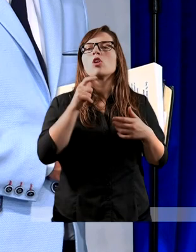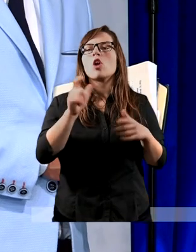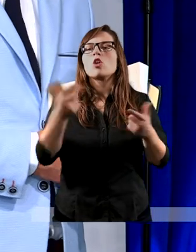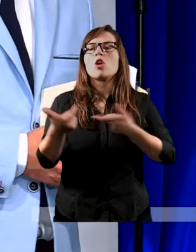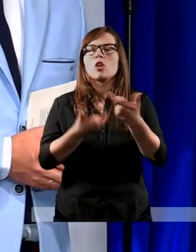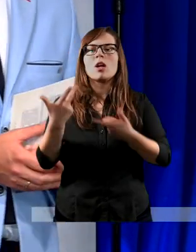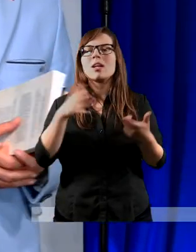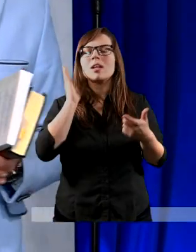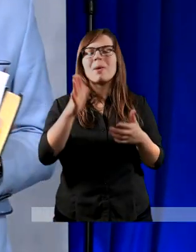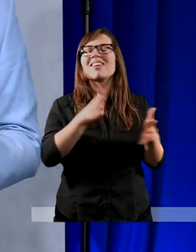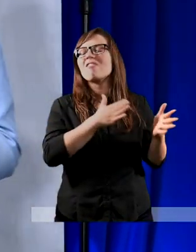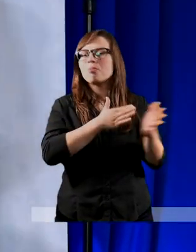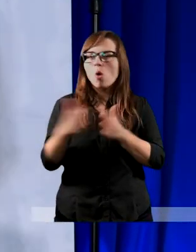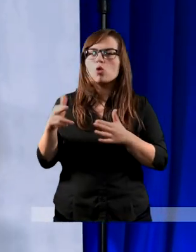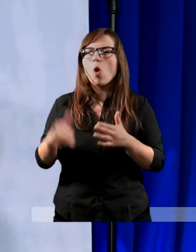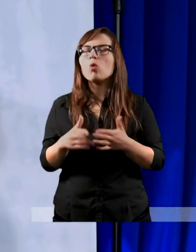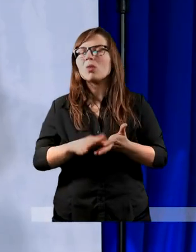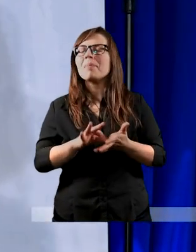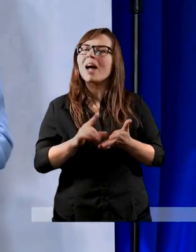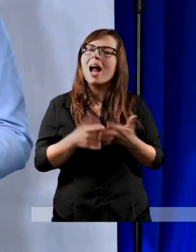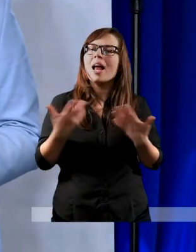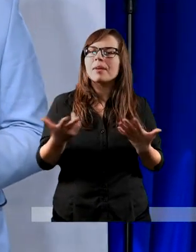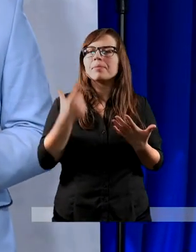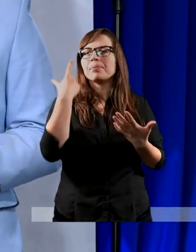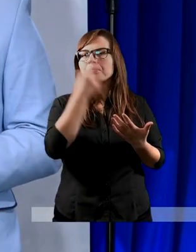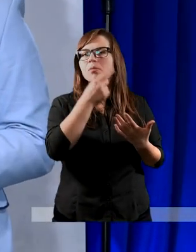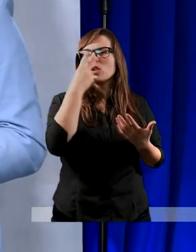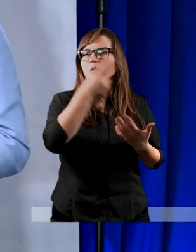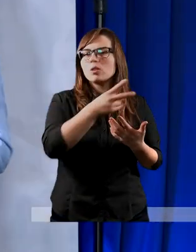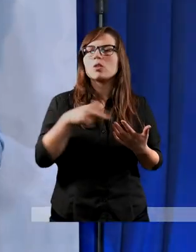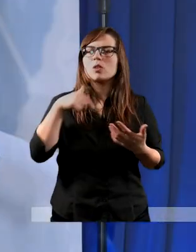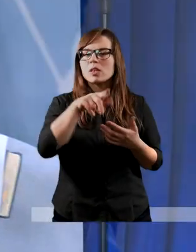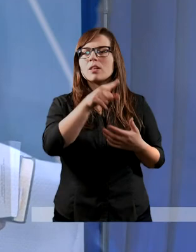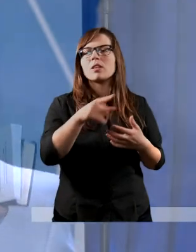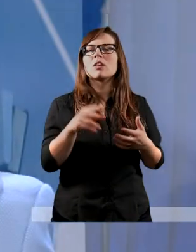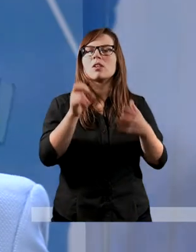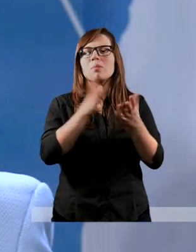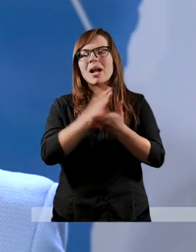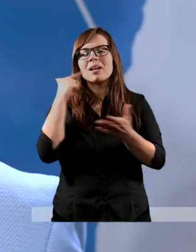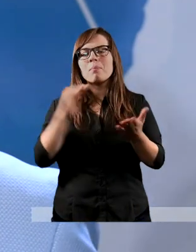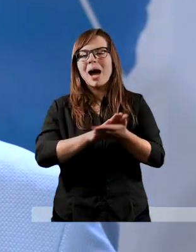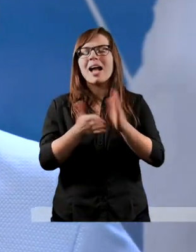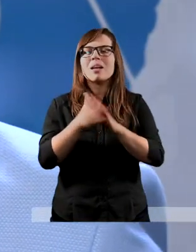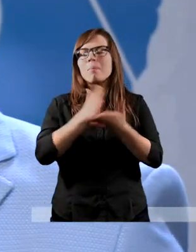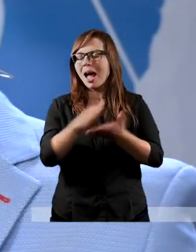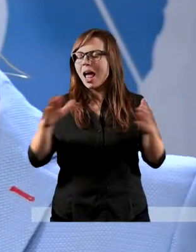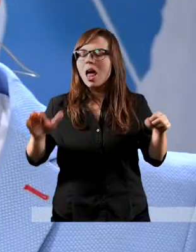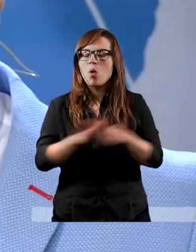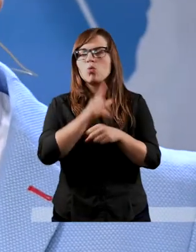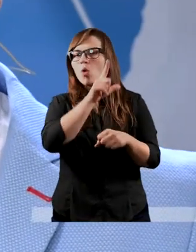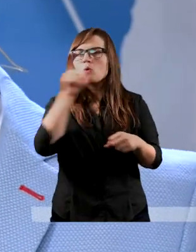co zrobię, to nie do końca będzie w porządku. I pamiętam, jak szedłem wąskimi uliczkami przez bazar, pełno